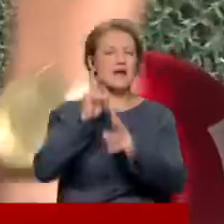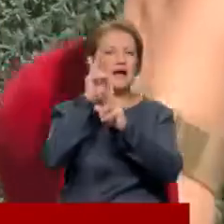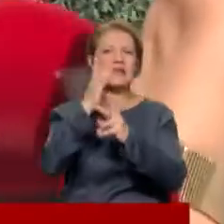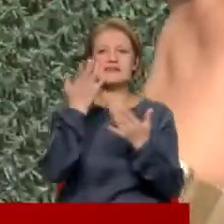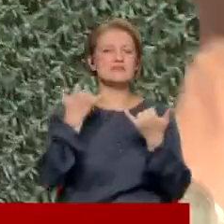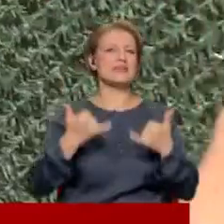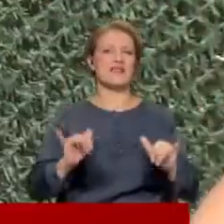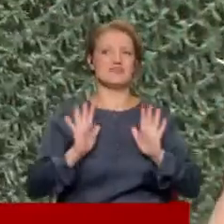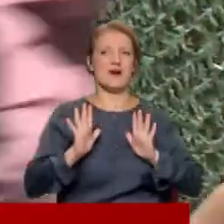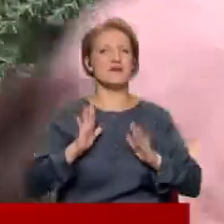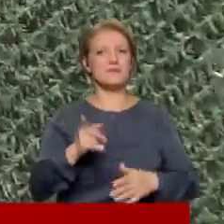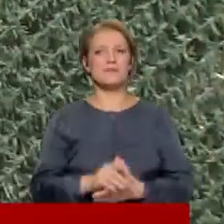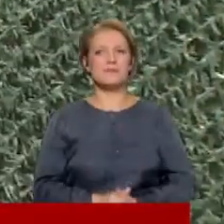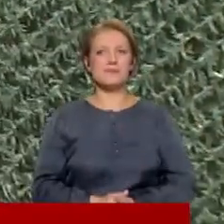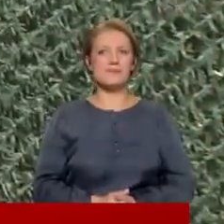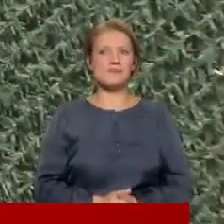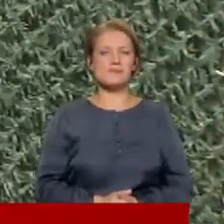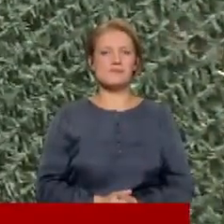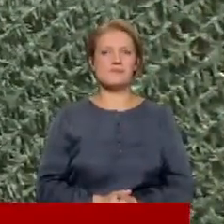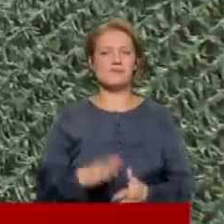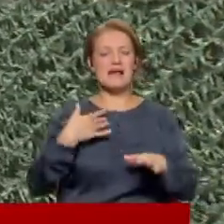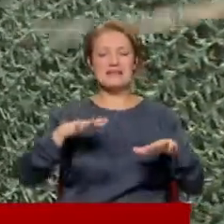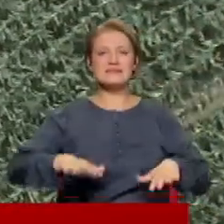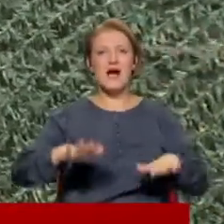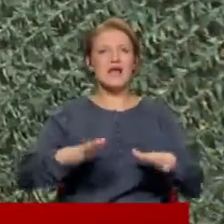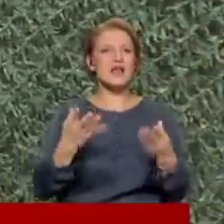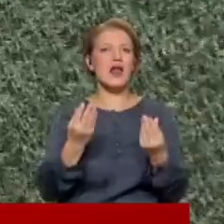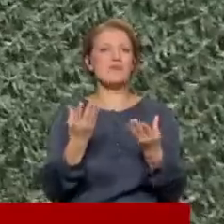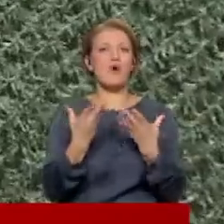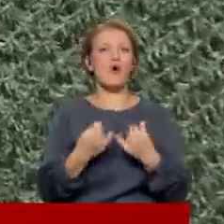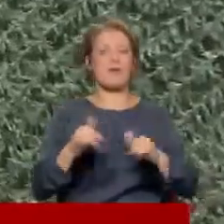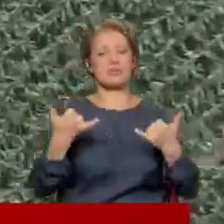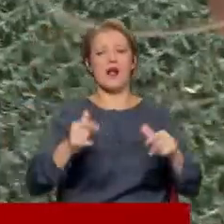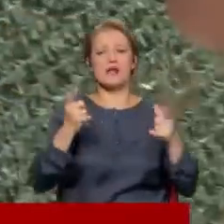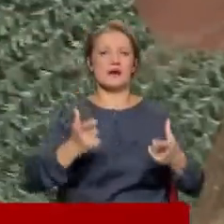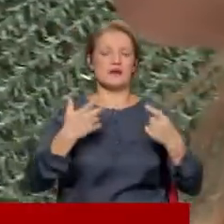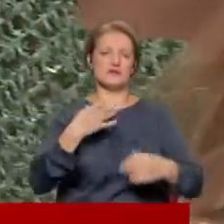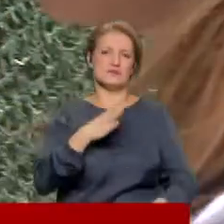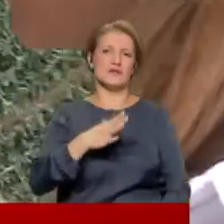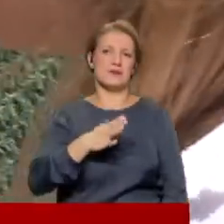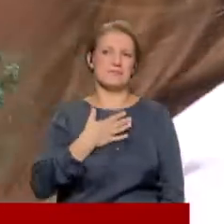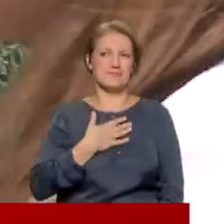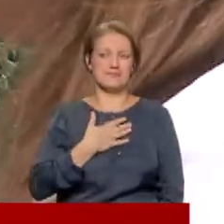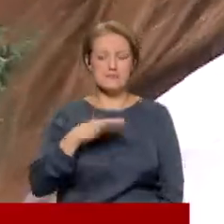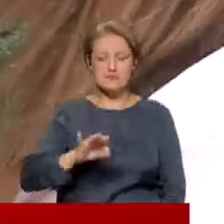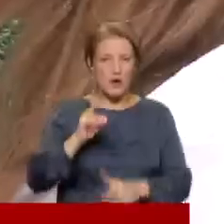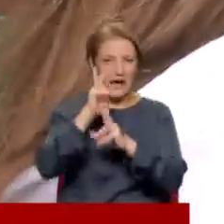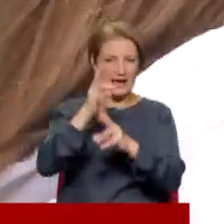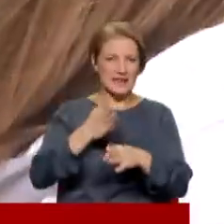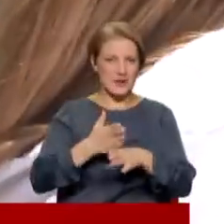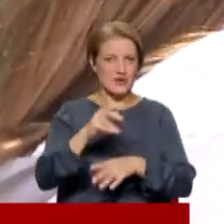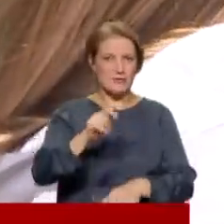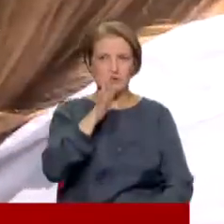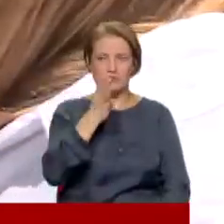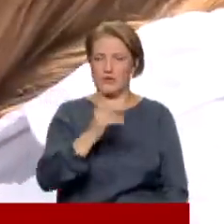Hayalinizde nasıl bir tatil var? Açıkçası ben sakin, böyle çok kalabalık olmayan tatil yerlerini daha çok tercih ediyorum. Peki bu hayali